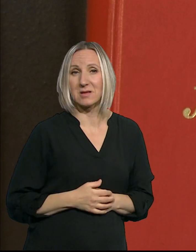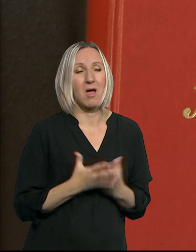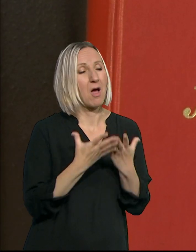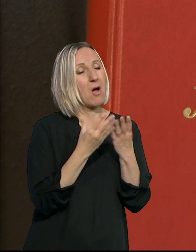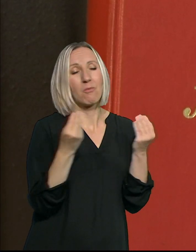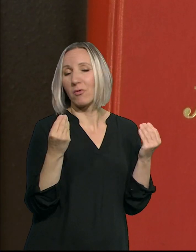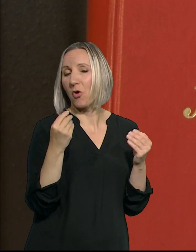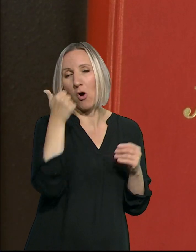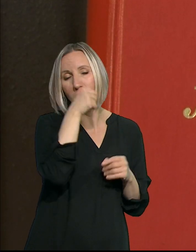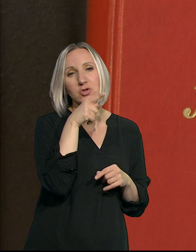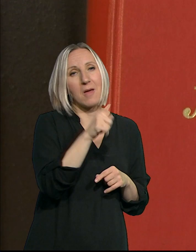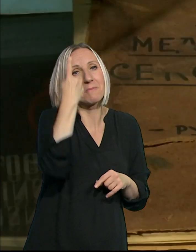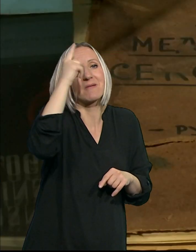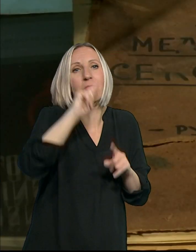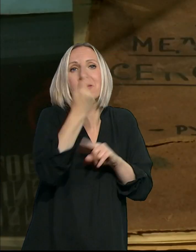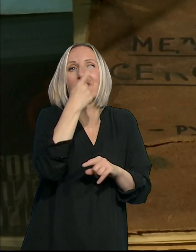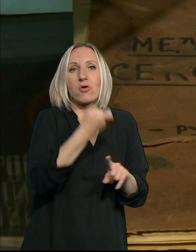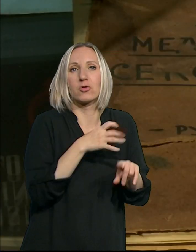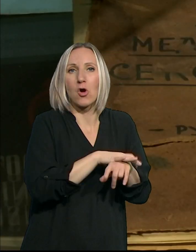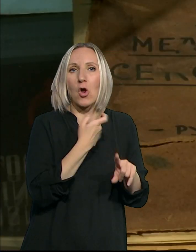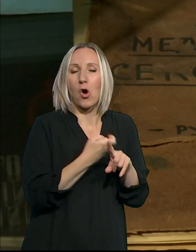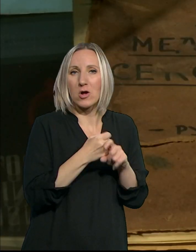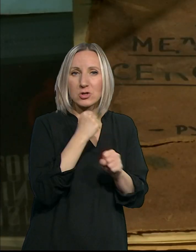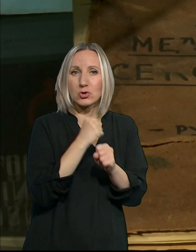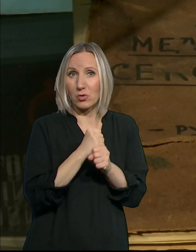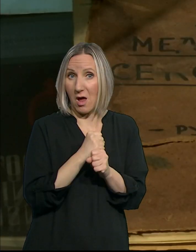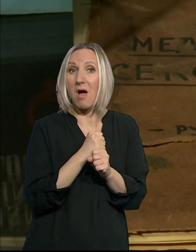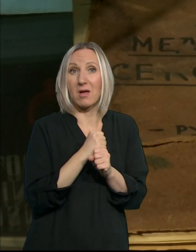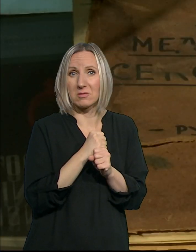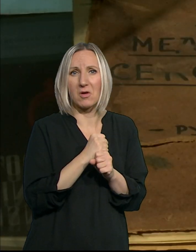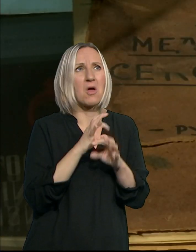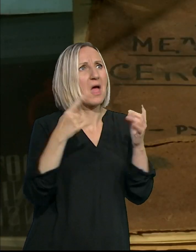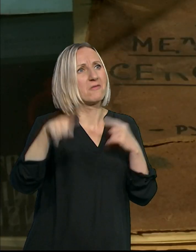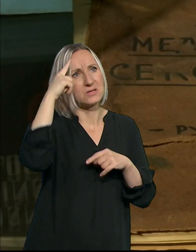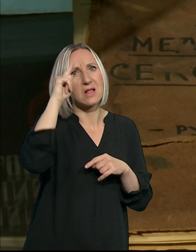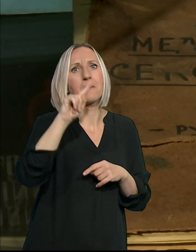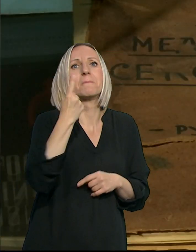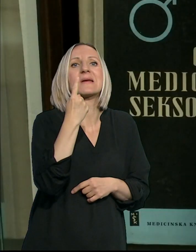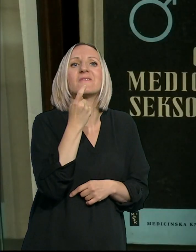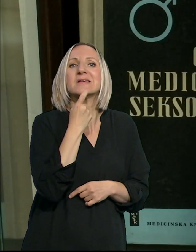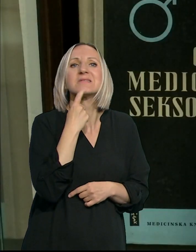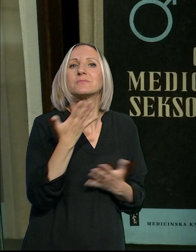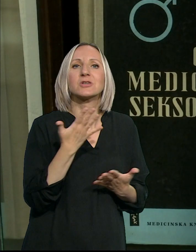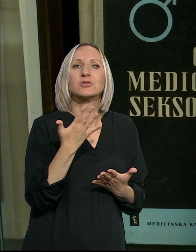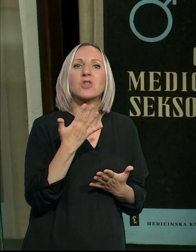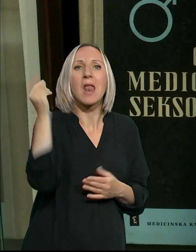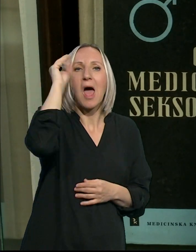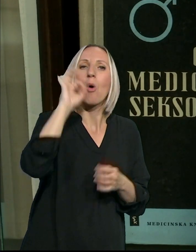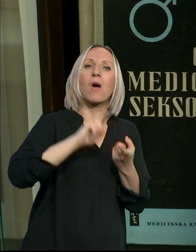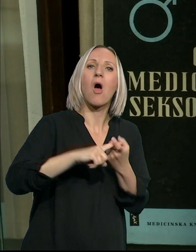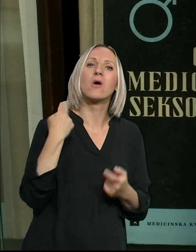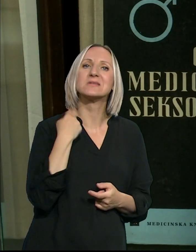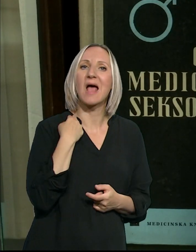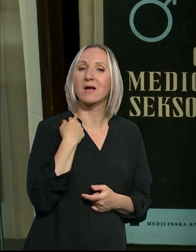Kostić bio pionir i revolucionaran. U javnosti je danas uglavnom prepoznatljiv kao prvi srpski seksolog. Rušio je tabue